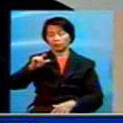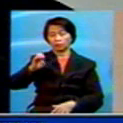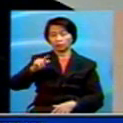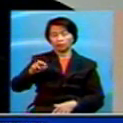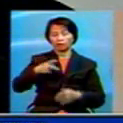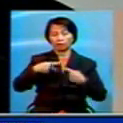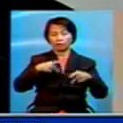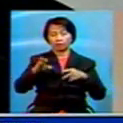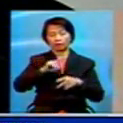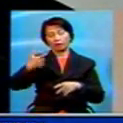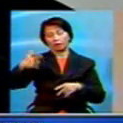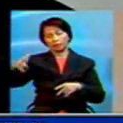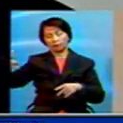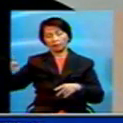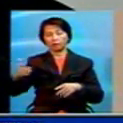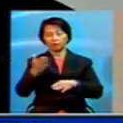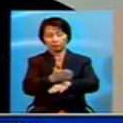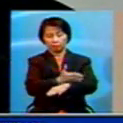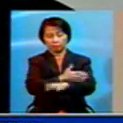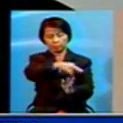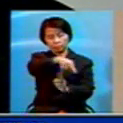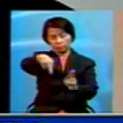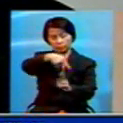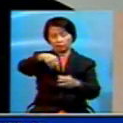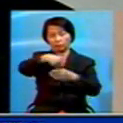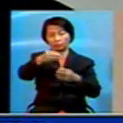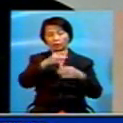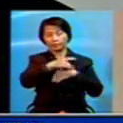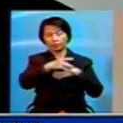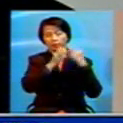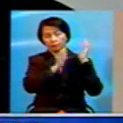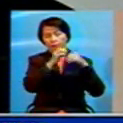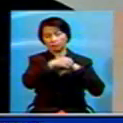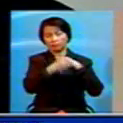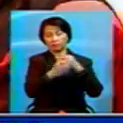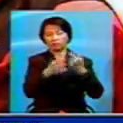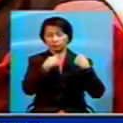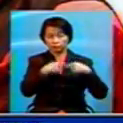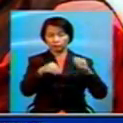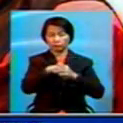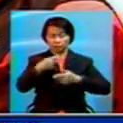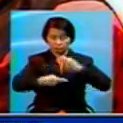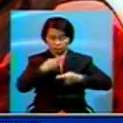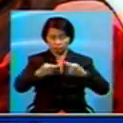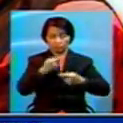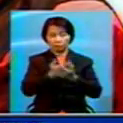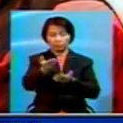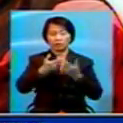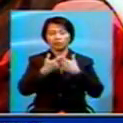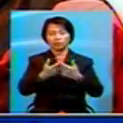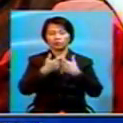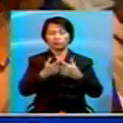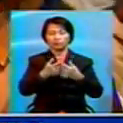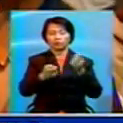pemasaran dan lain-lain mengenai pengembangan serantau pengeluar minyak sawit terbesar dunia itu juga sedang dalam proses membeli kilang getah di